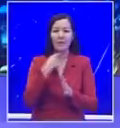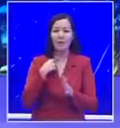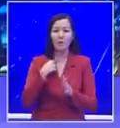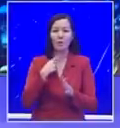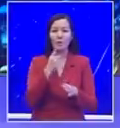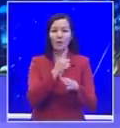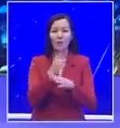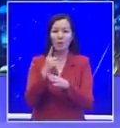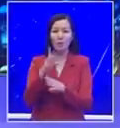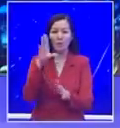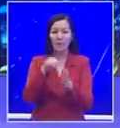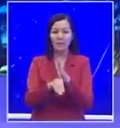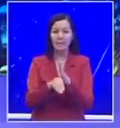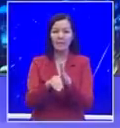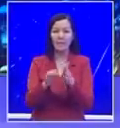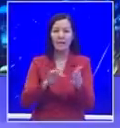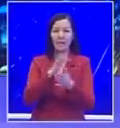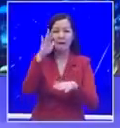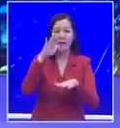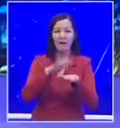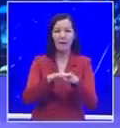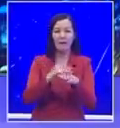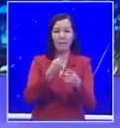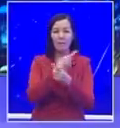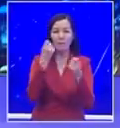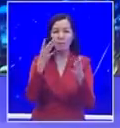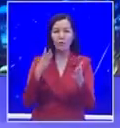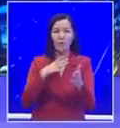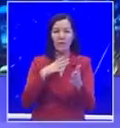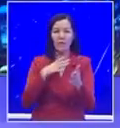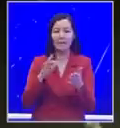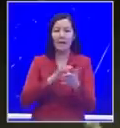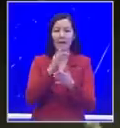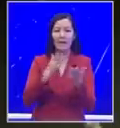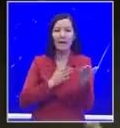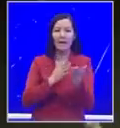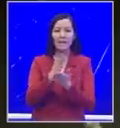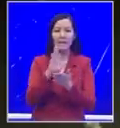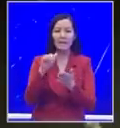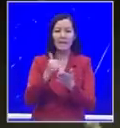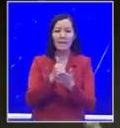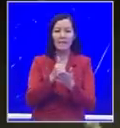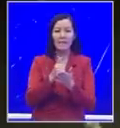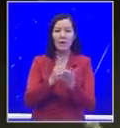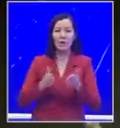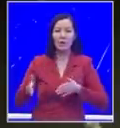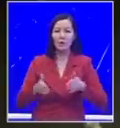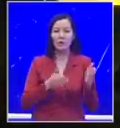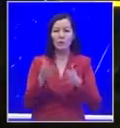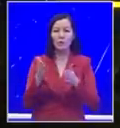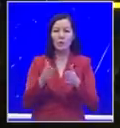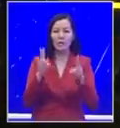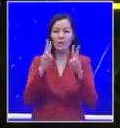қатар шектеулер енгізіледі. Осыған қарай қала әкімі үндеу жариялады. Ол бойынша қалаға кіретін негізгі 4 қақпадағы санитарлық